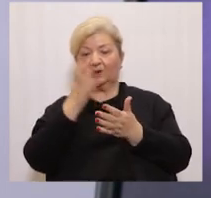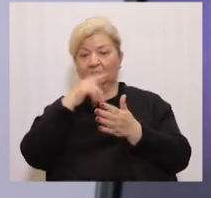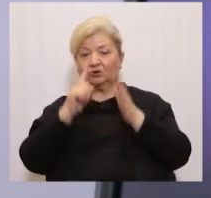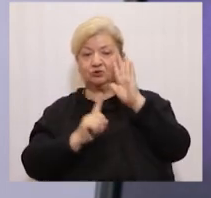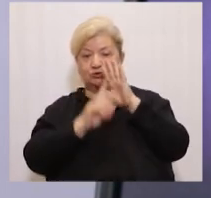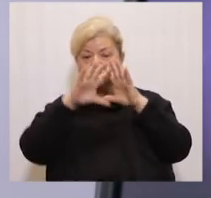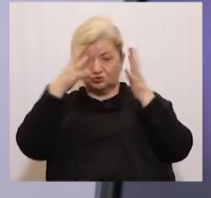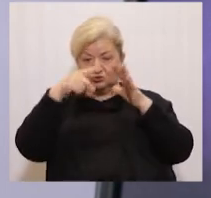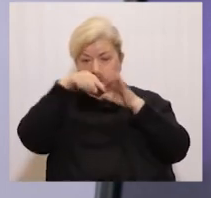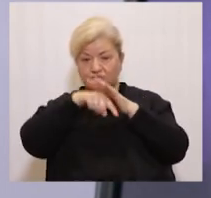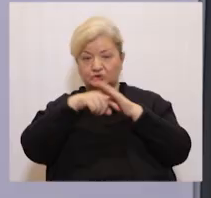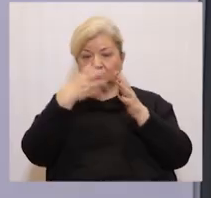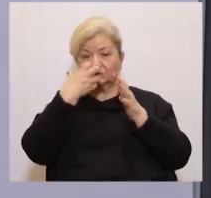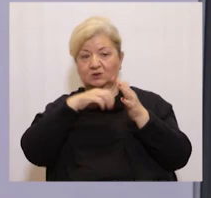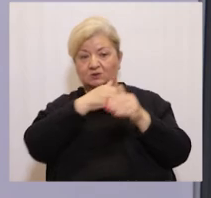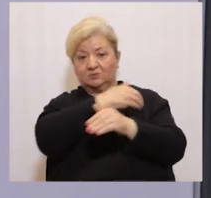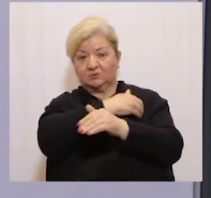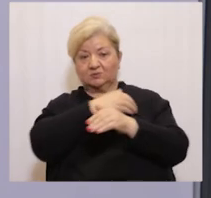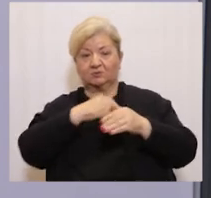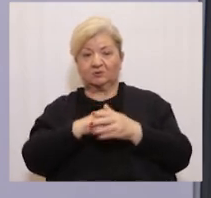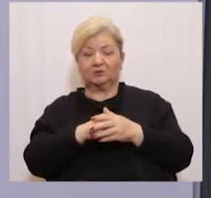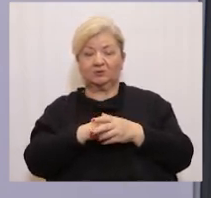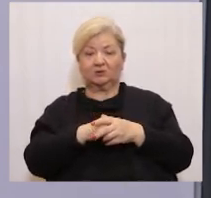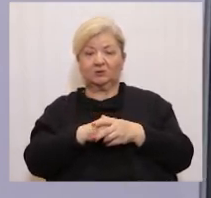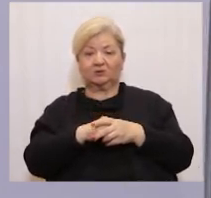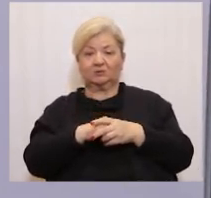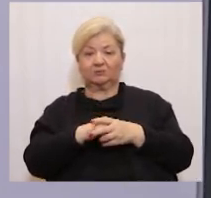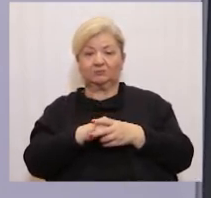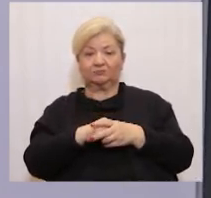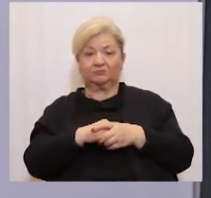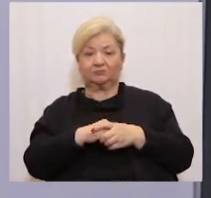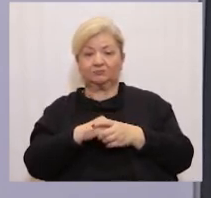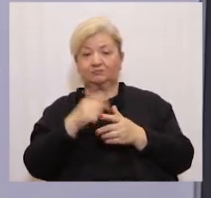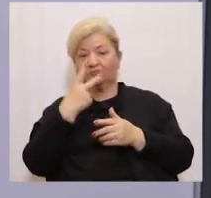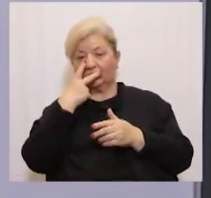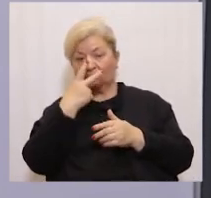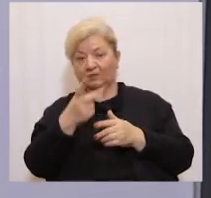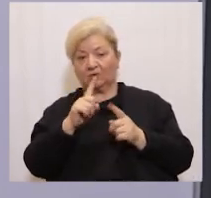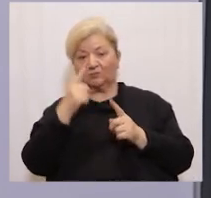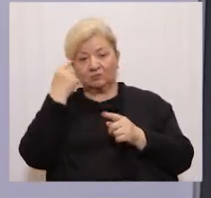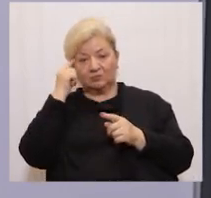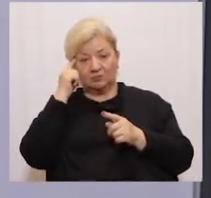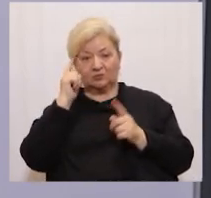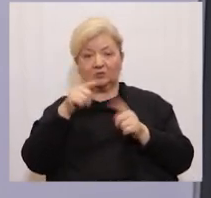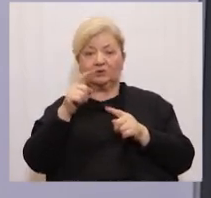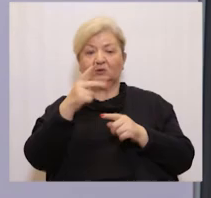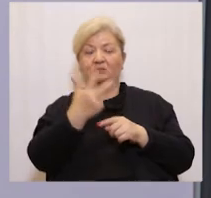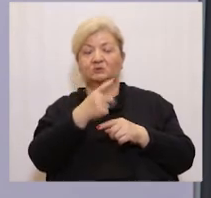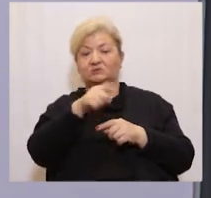ტემპერატურა, ცხელდება შიგნით აერი. ხა საქმე რაშია? მოდით აქ ერთი შეხედვით შეიძლება მოგეჩვენოთ, რომ